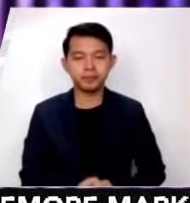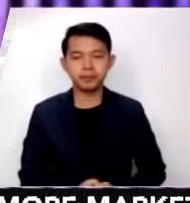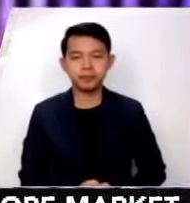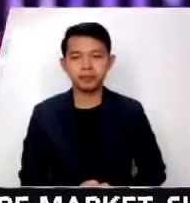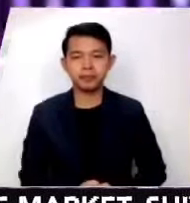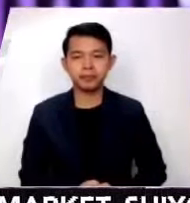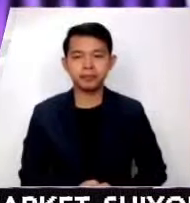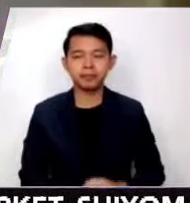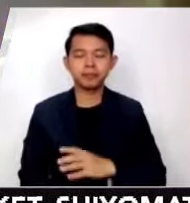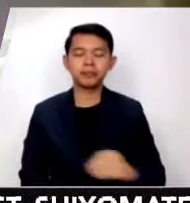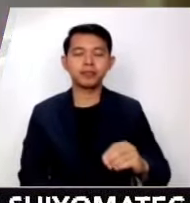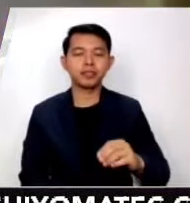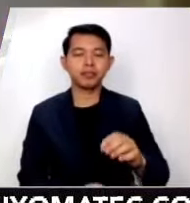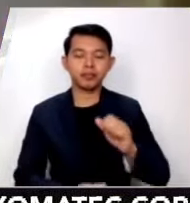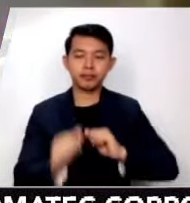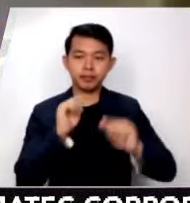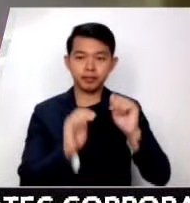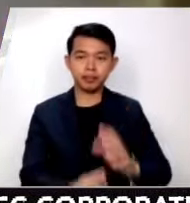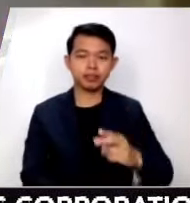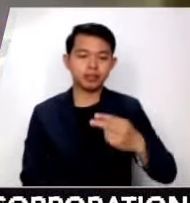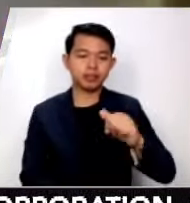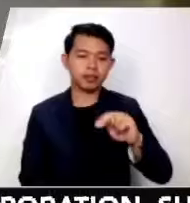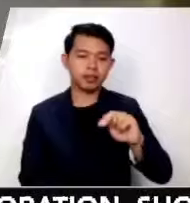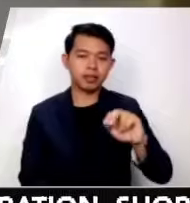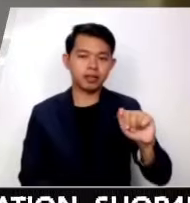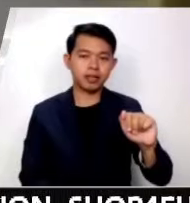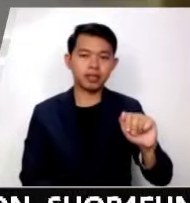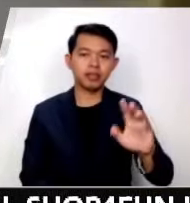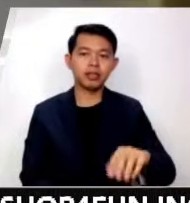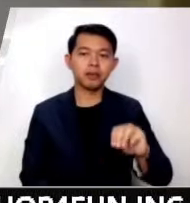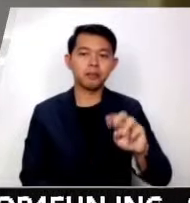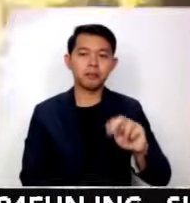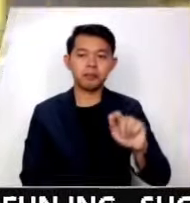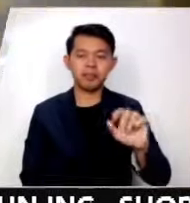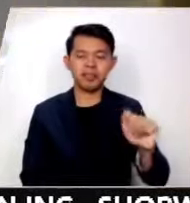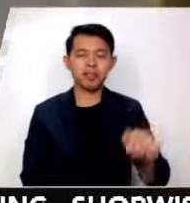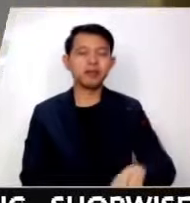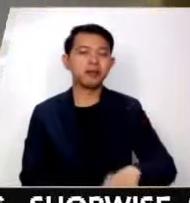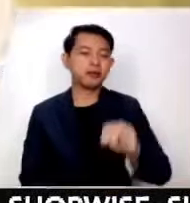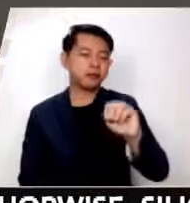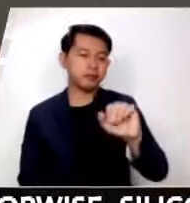Miley Cyrus, kinilalang youngest Disney legend.